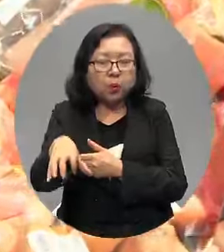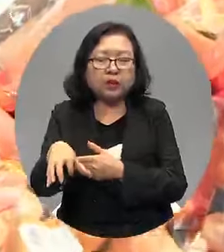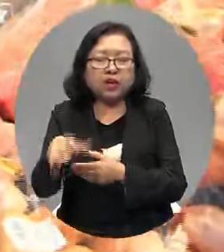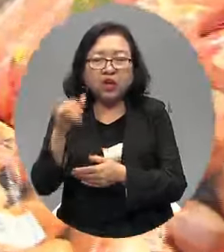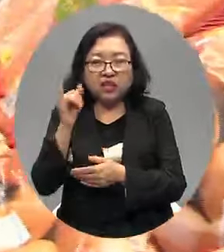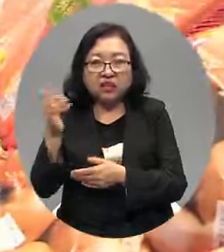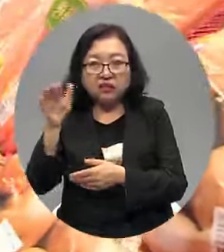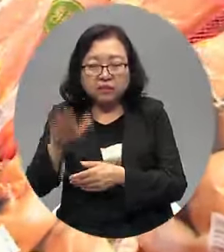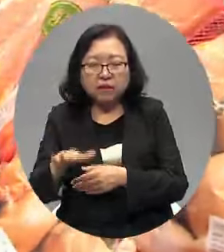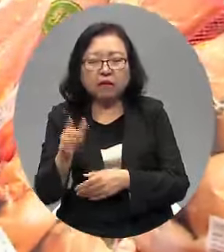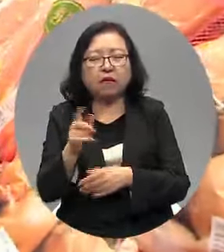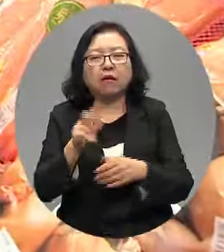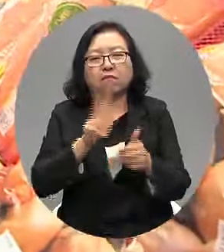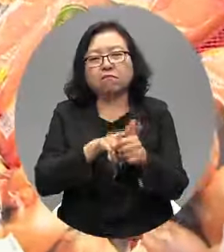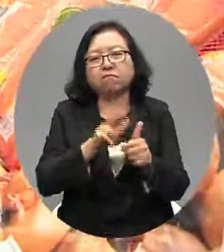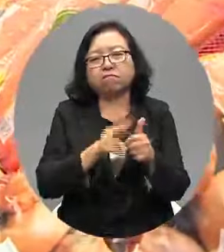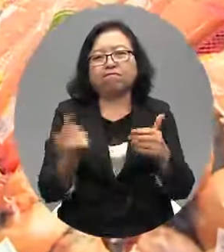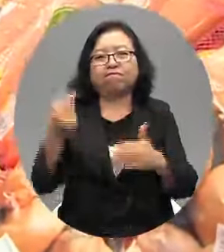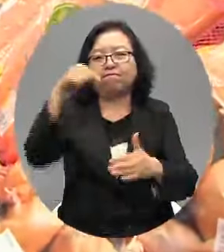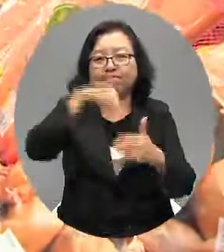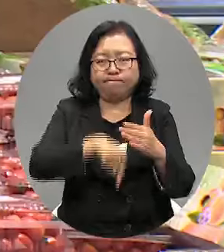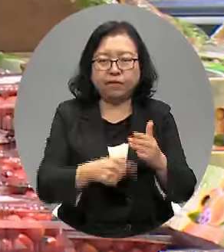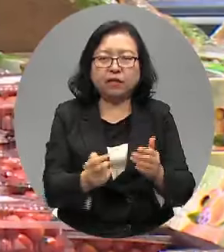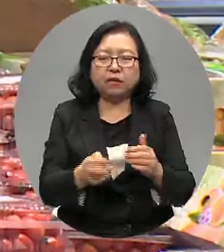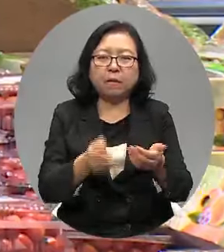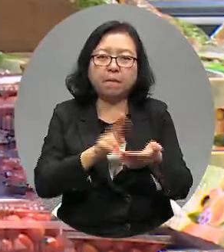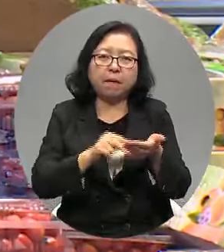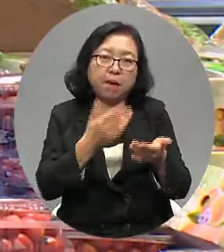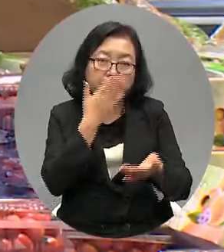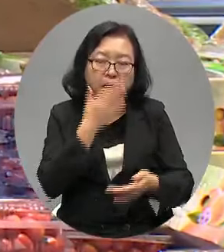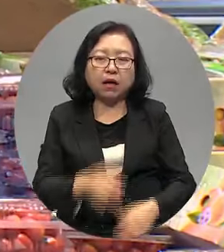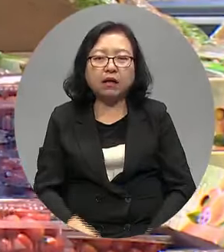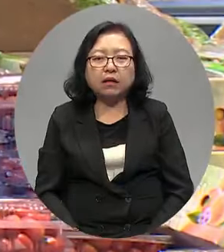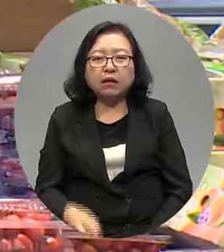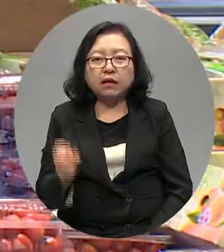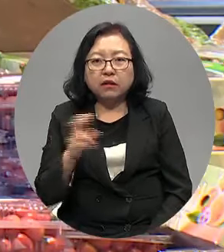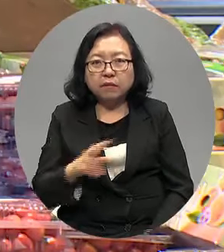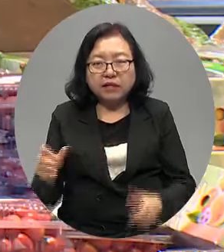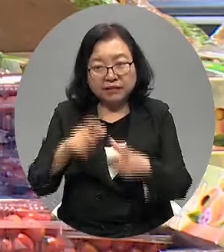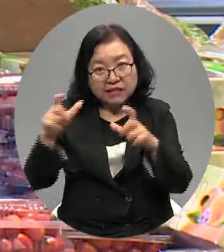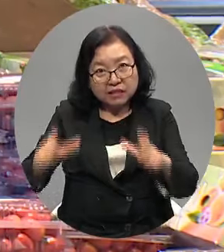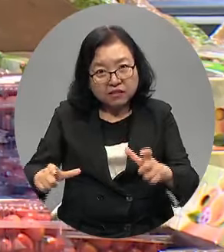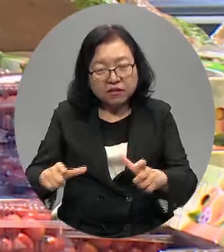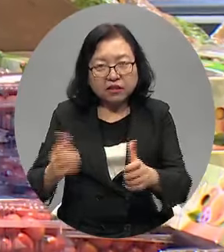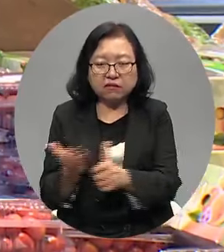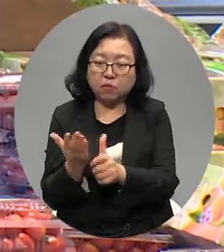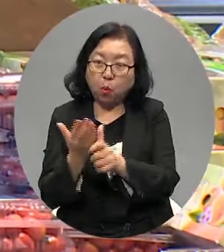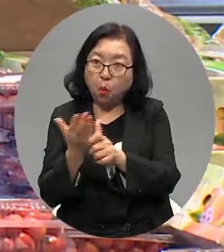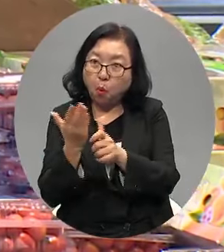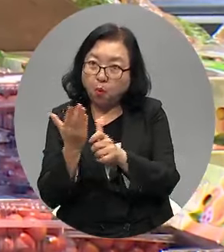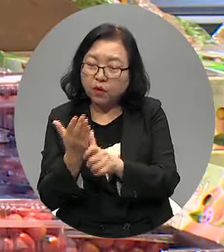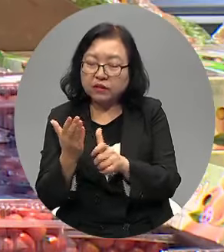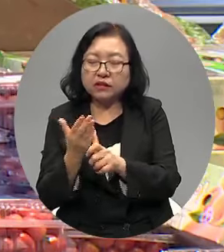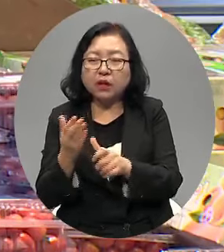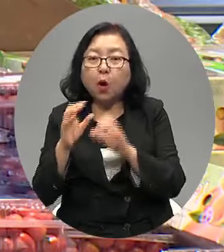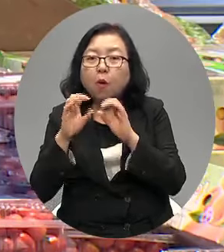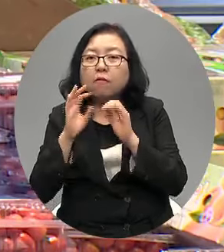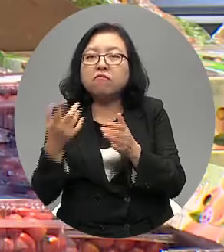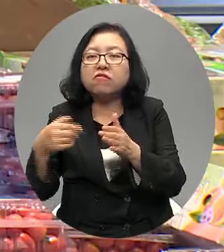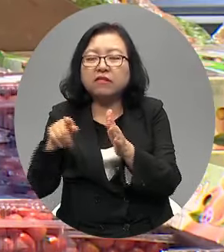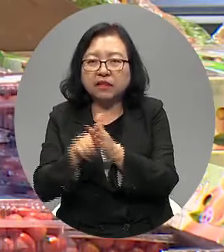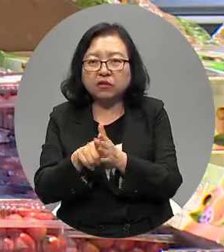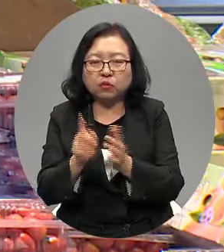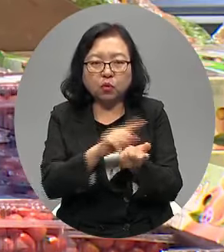접촉을 극대화한 겁니다. 우수하고 신선한 로컬 먹거리들을 알리기 위해 지역 상생